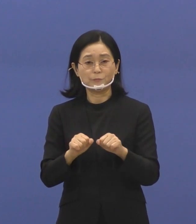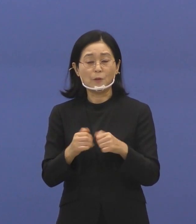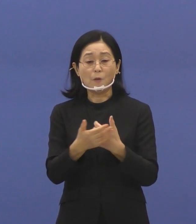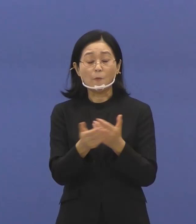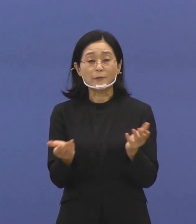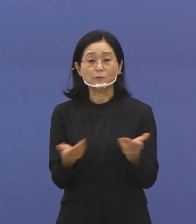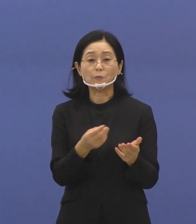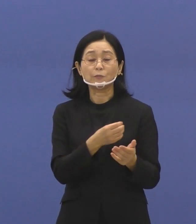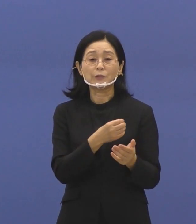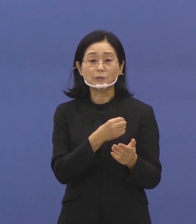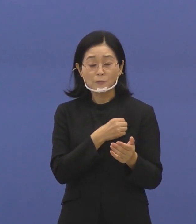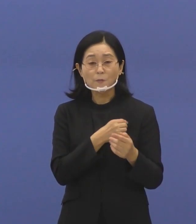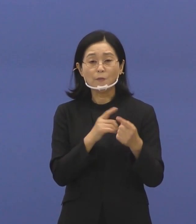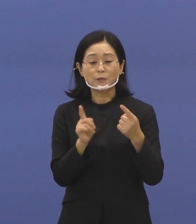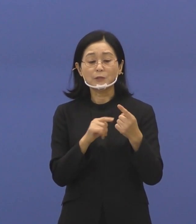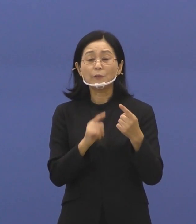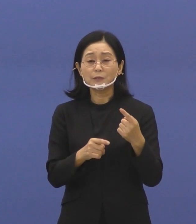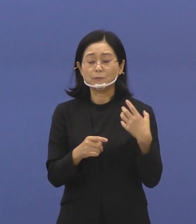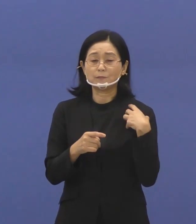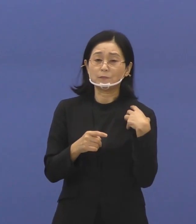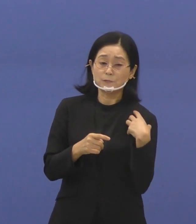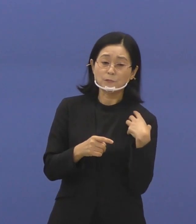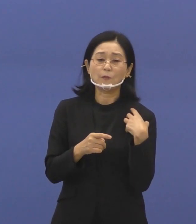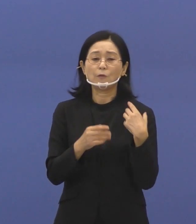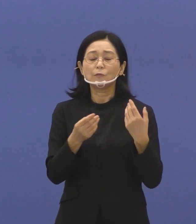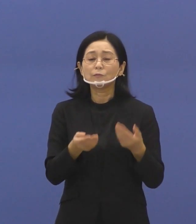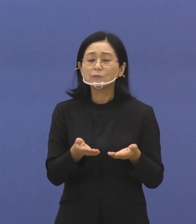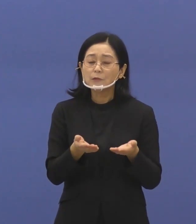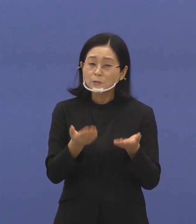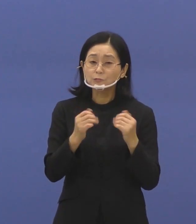すということですね。これはもう